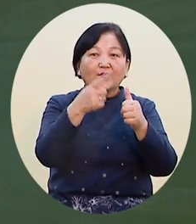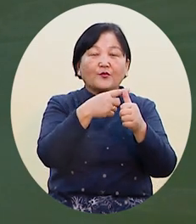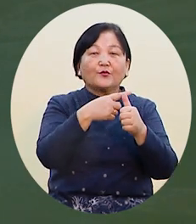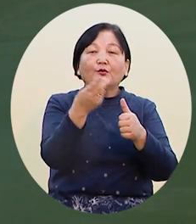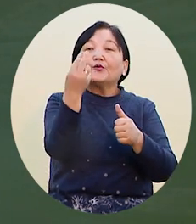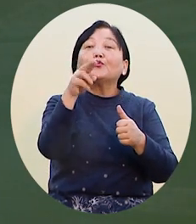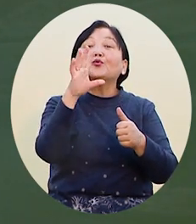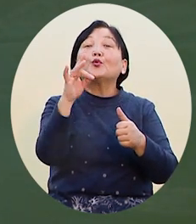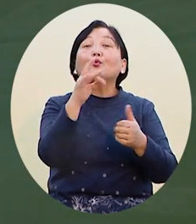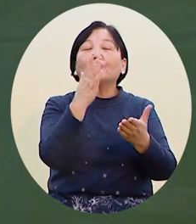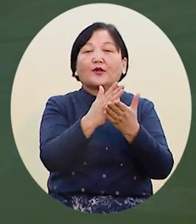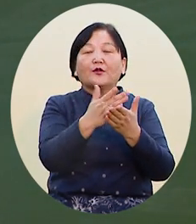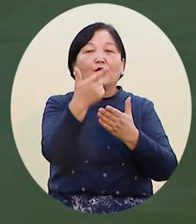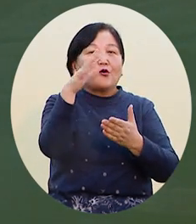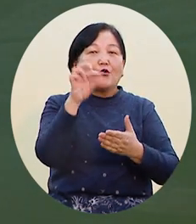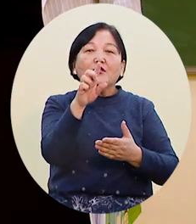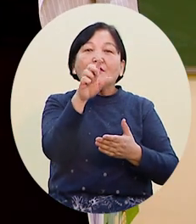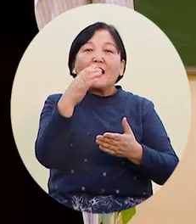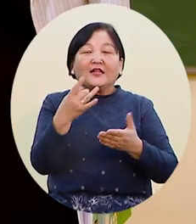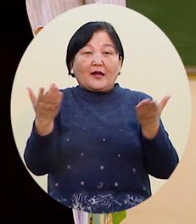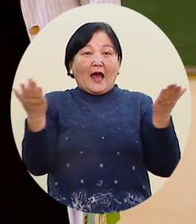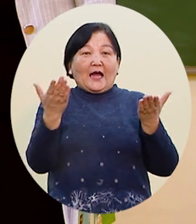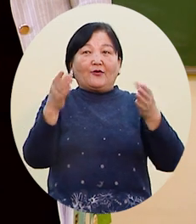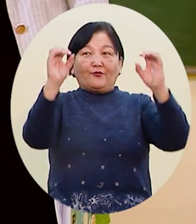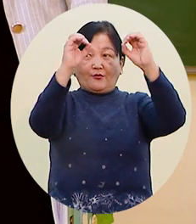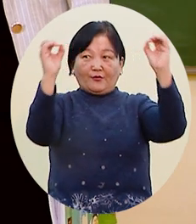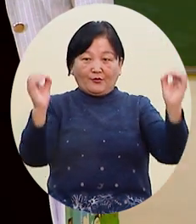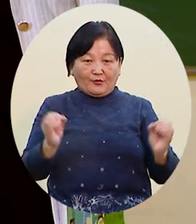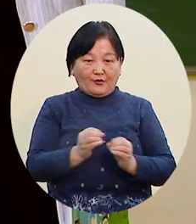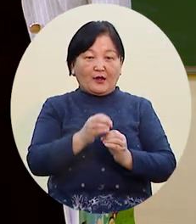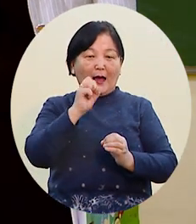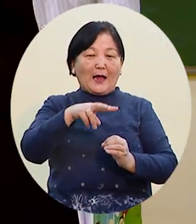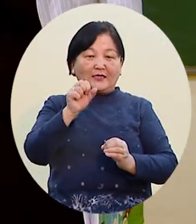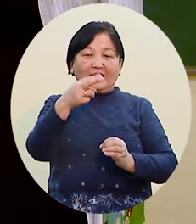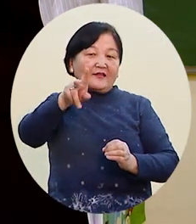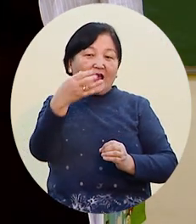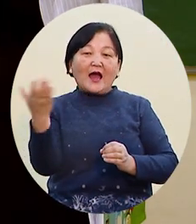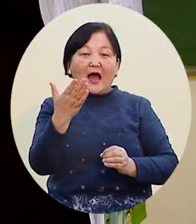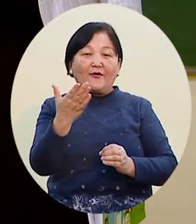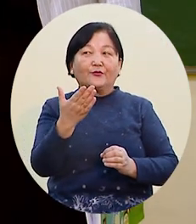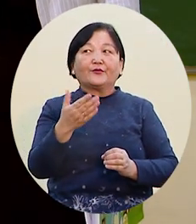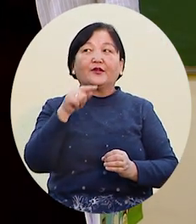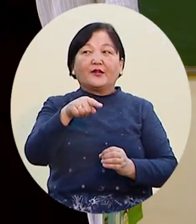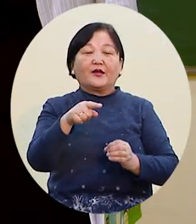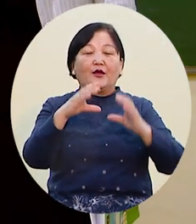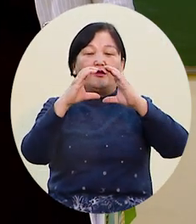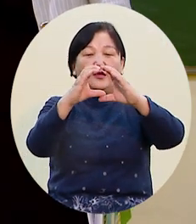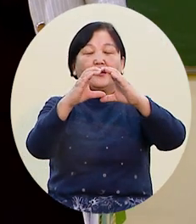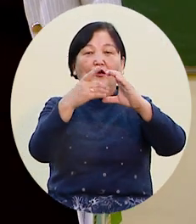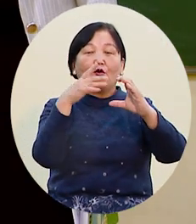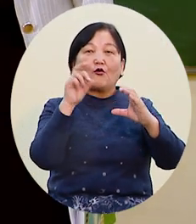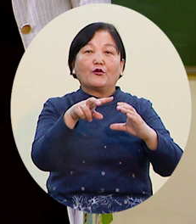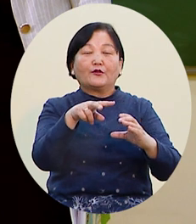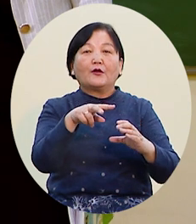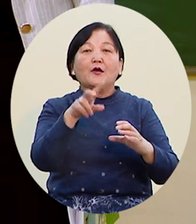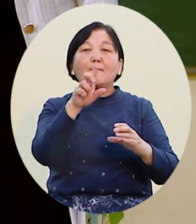зохиолын гол баатар гэж хэлэхээр алагдай минь хайчжваа гэж та нараас бодож байгаа бах. Тэгвэл алагдай авраг бол энэ зохиолын хамгийн